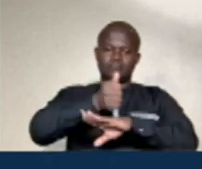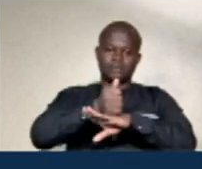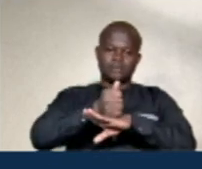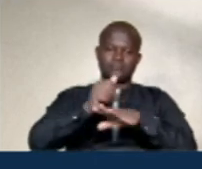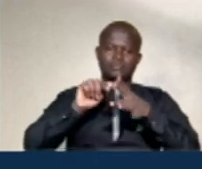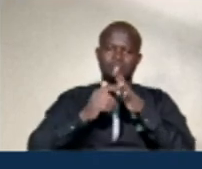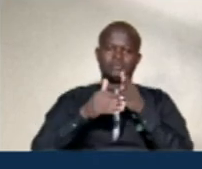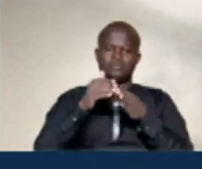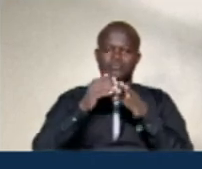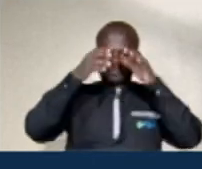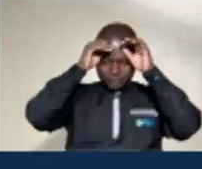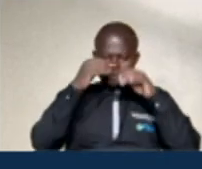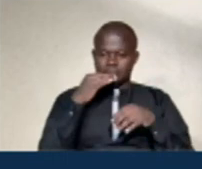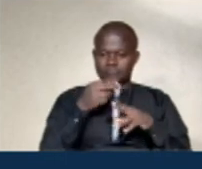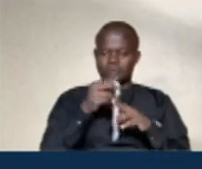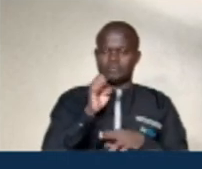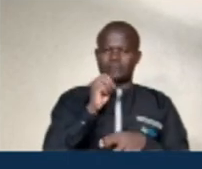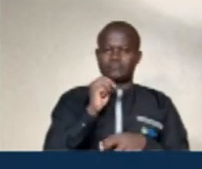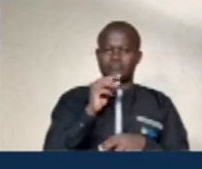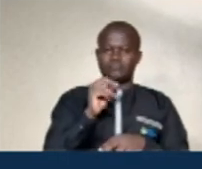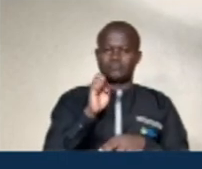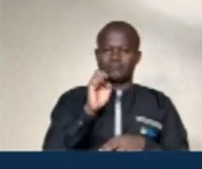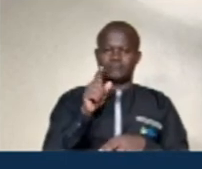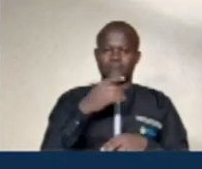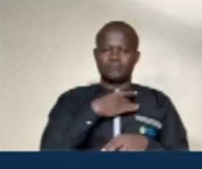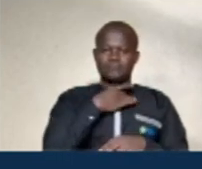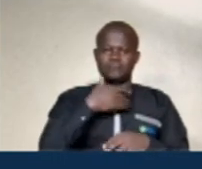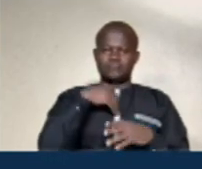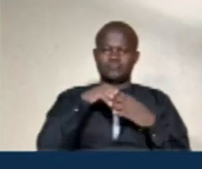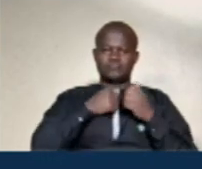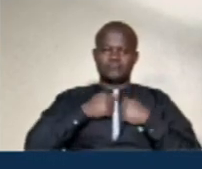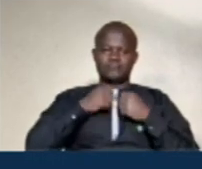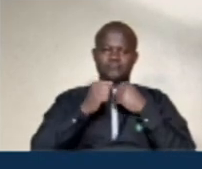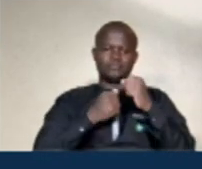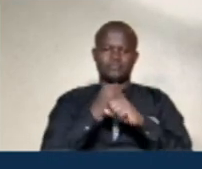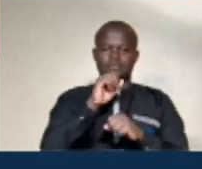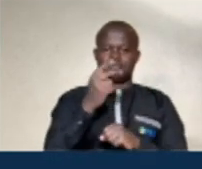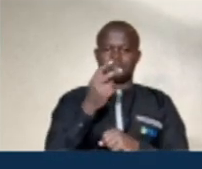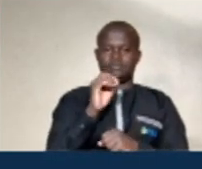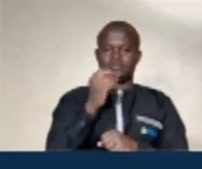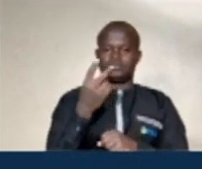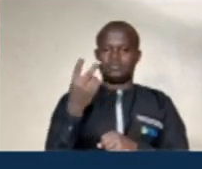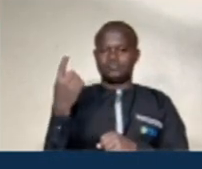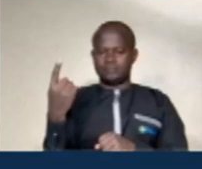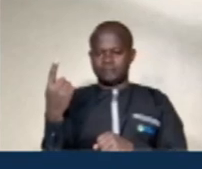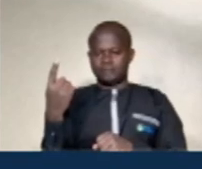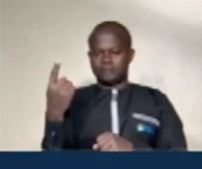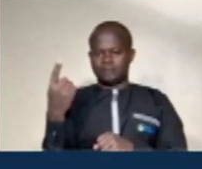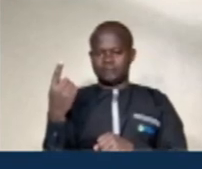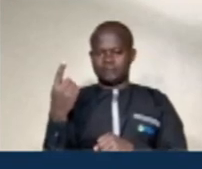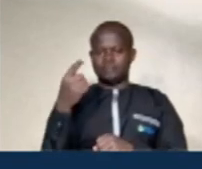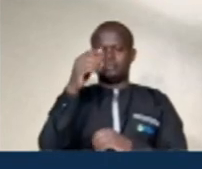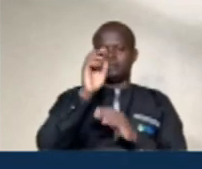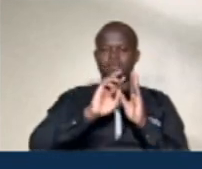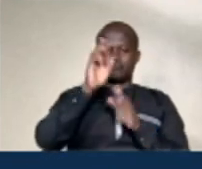na Perezida w'Ubufaransa Emmanuel Macron mu ruzinduko yagiriye mu Rwanda mu mwaka w'2021.